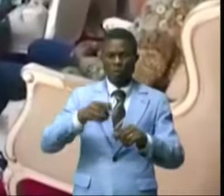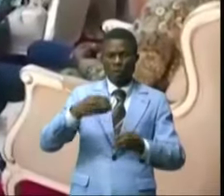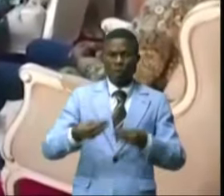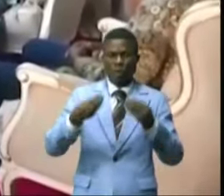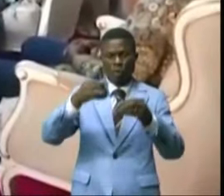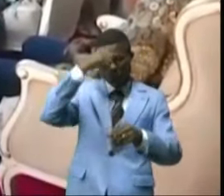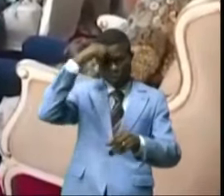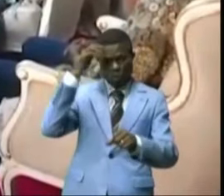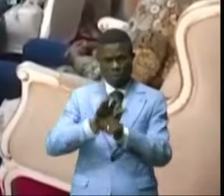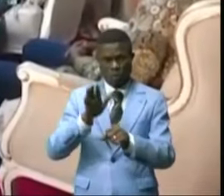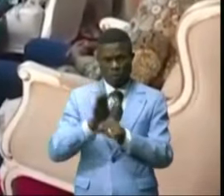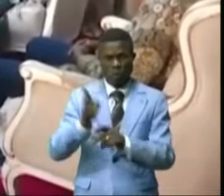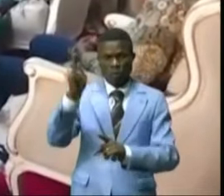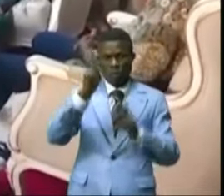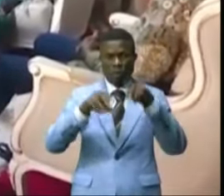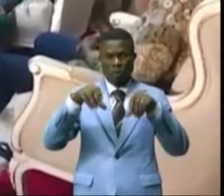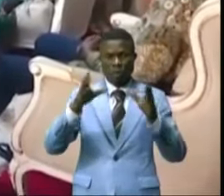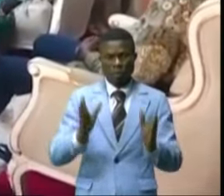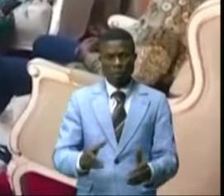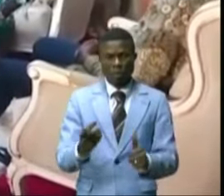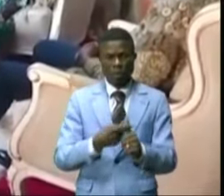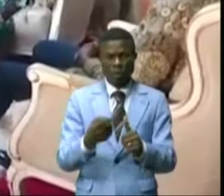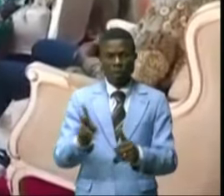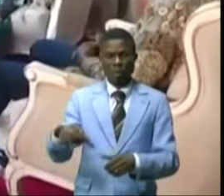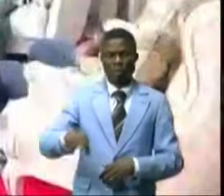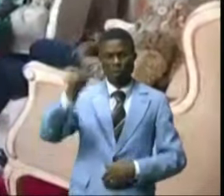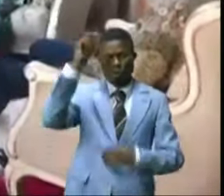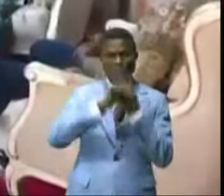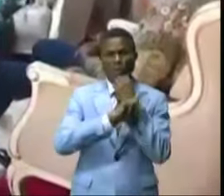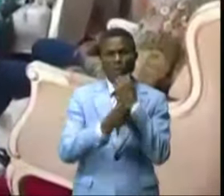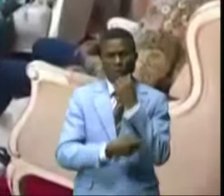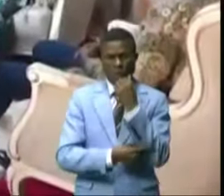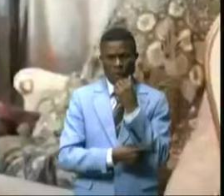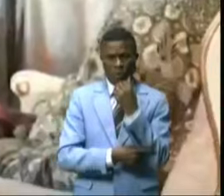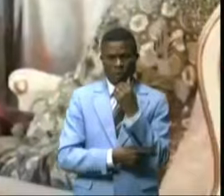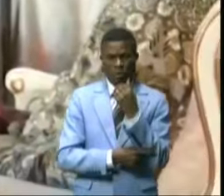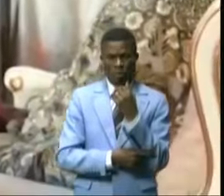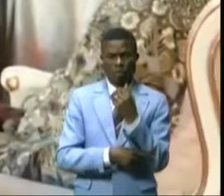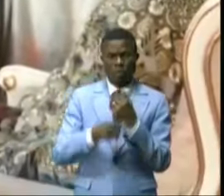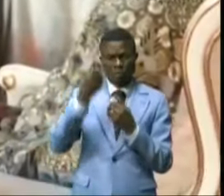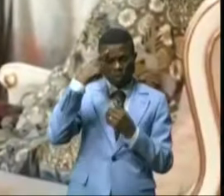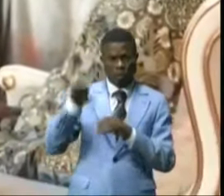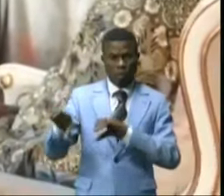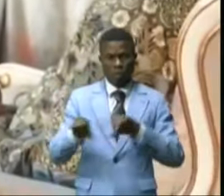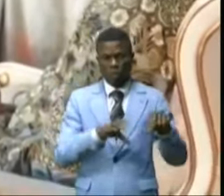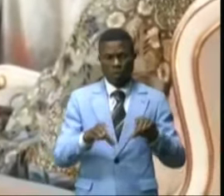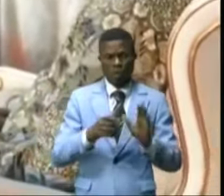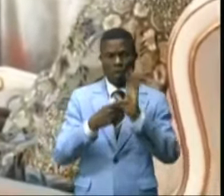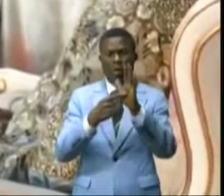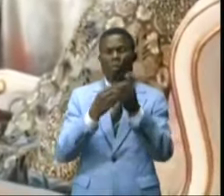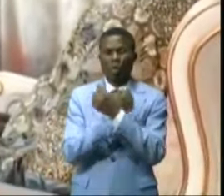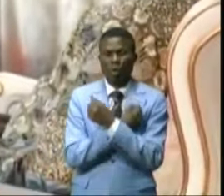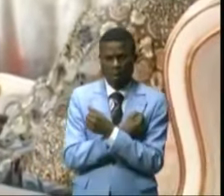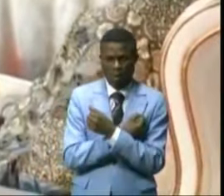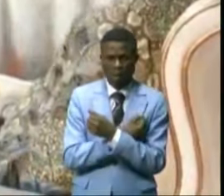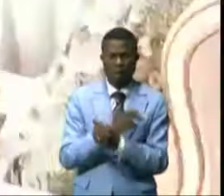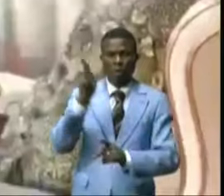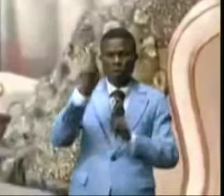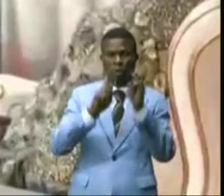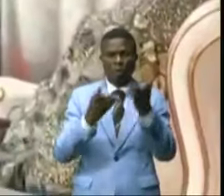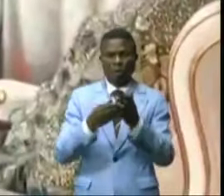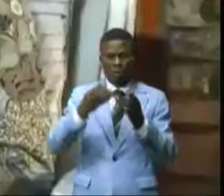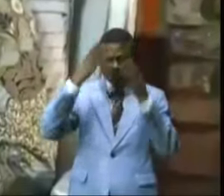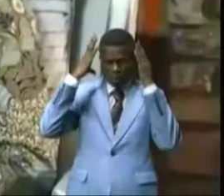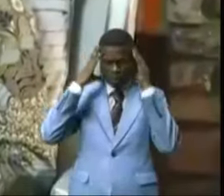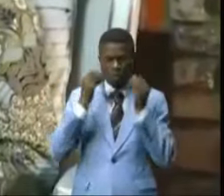souffrances sous nos concitoyens vivant notamment dans la province du Nord Kivu. C'est donc pour une action de solidarité avec ses compatriotes en